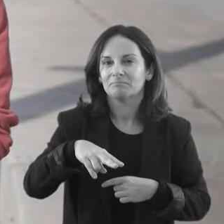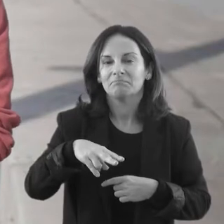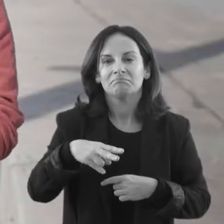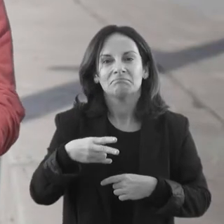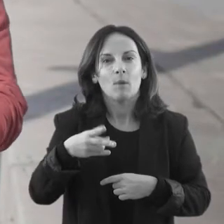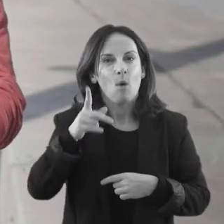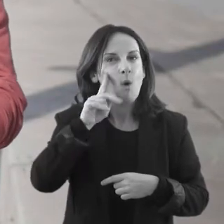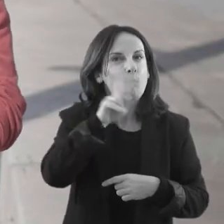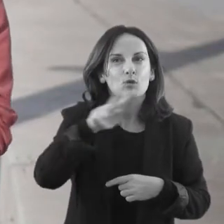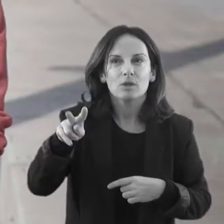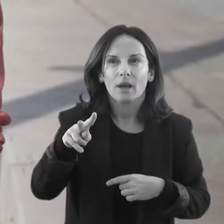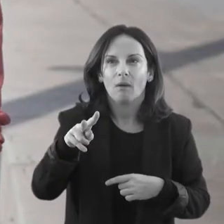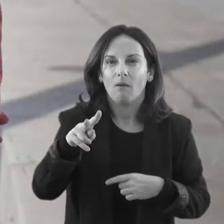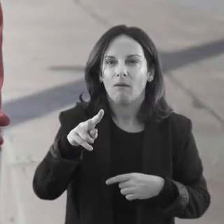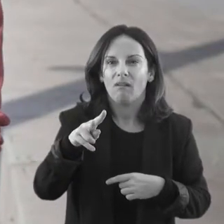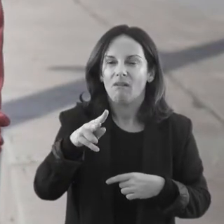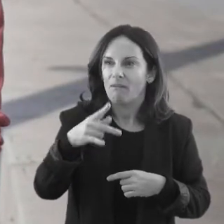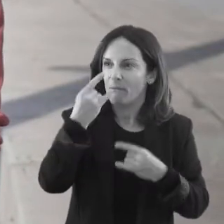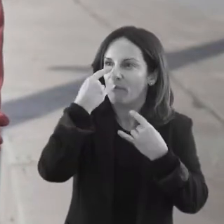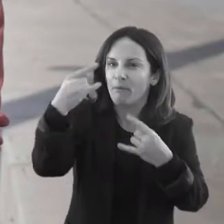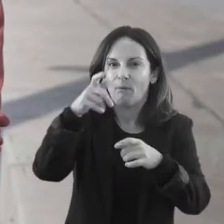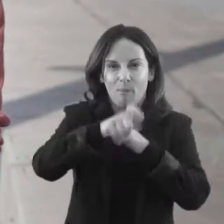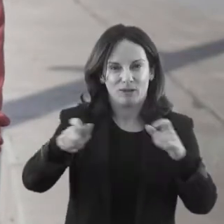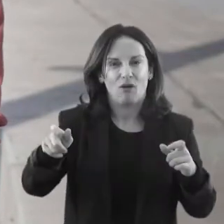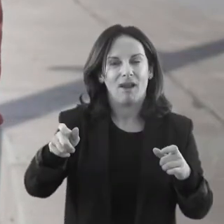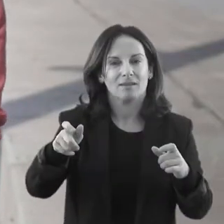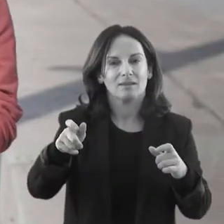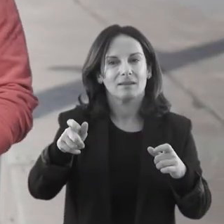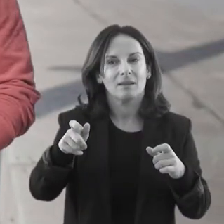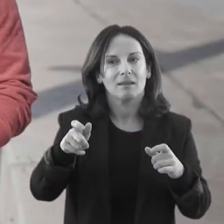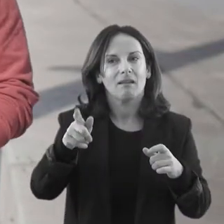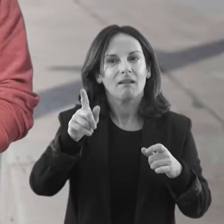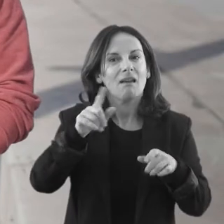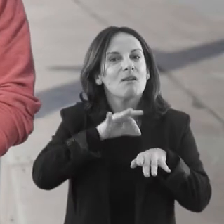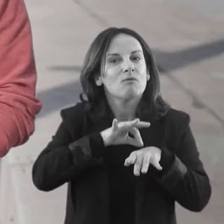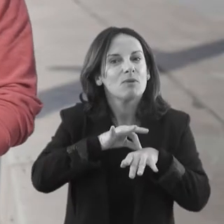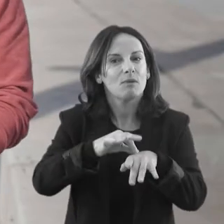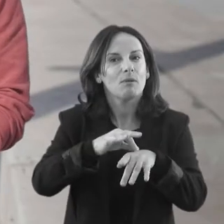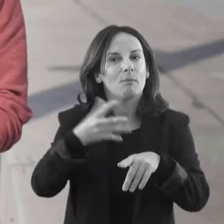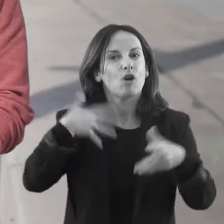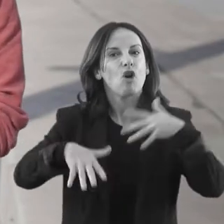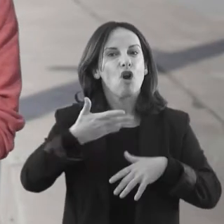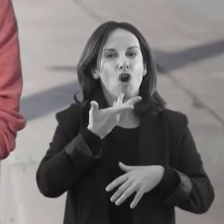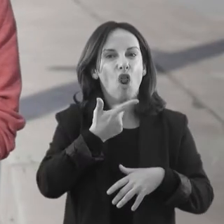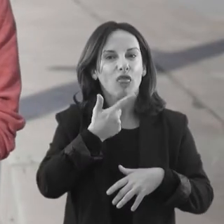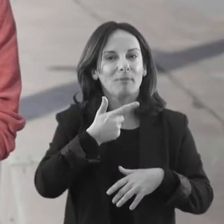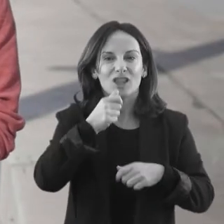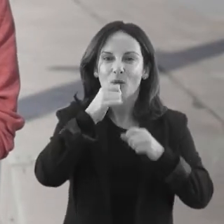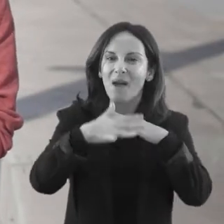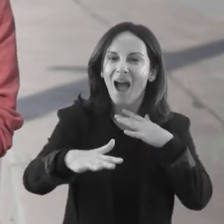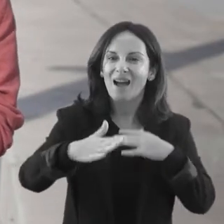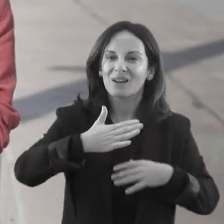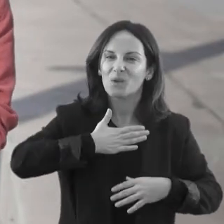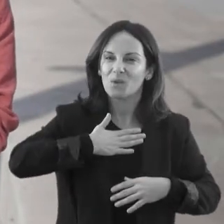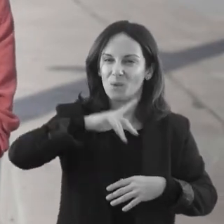Que fos capaç d'il·lusionar, d'entusiasmar a la gent i que fos una via per el coneixement, no? Per el coneixement de la mà,